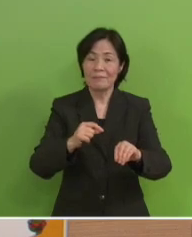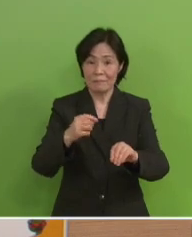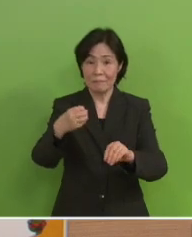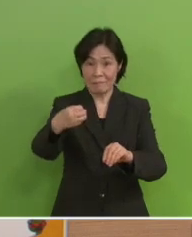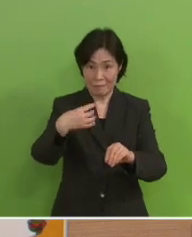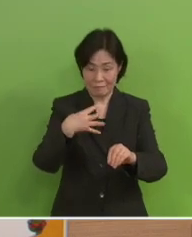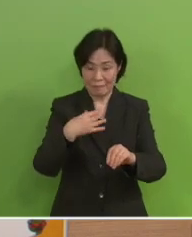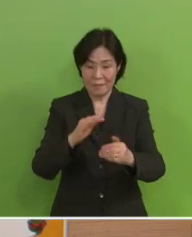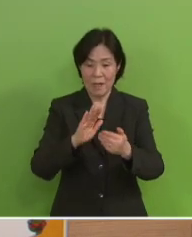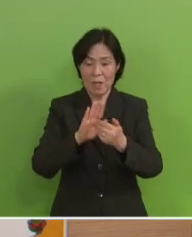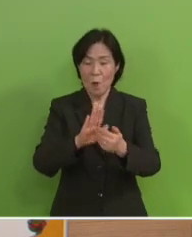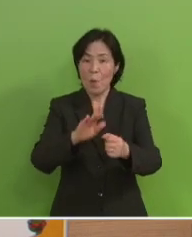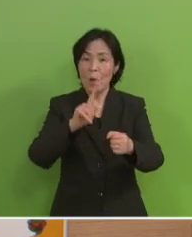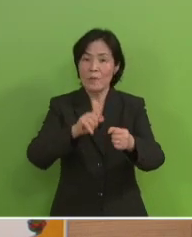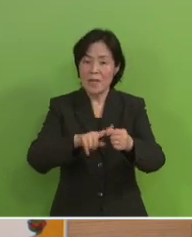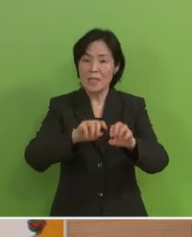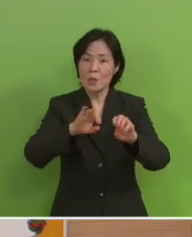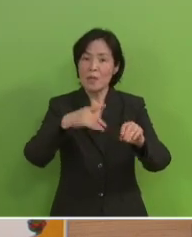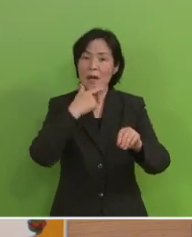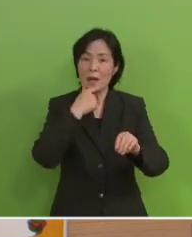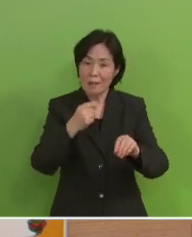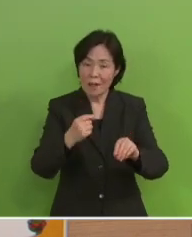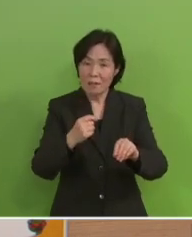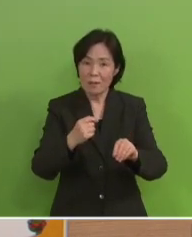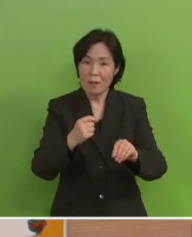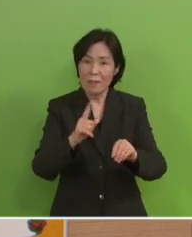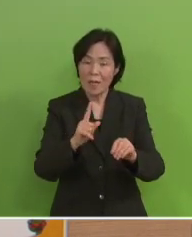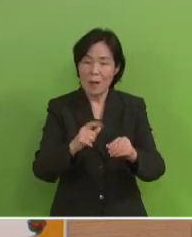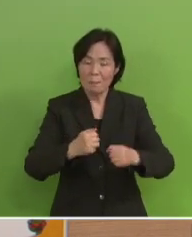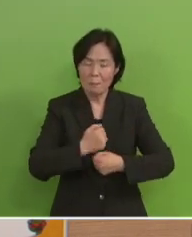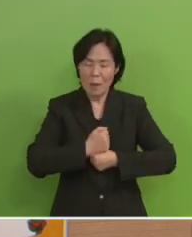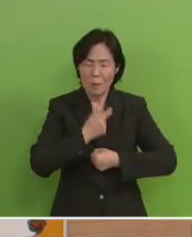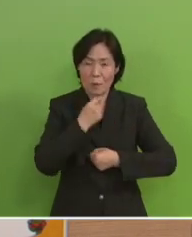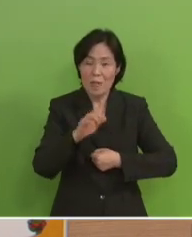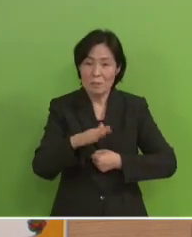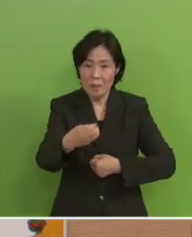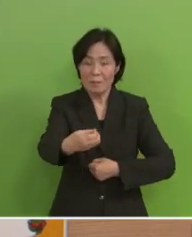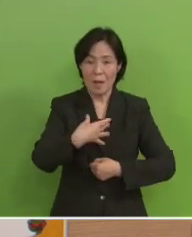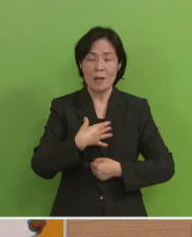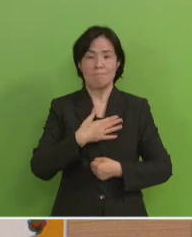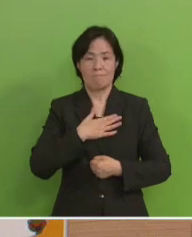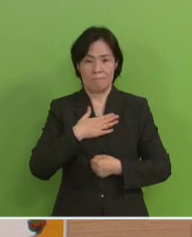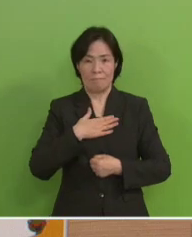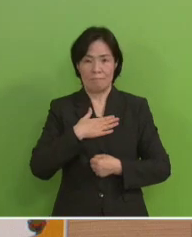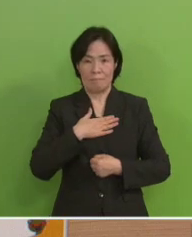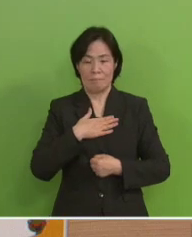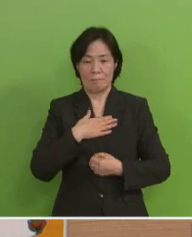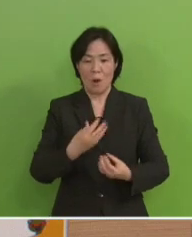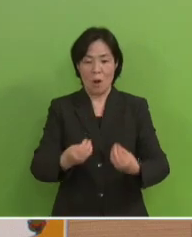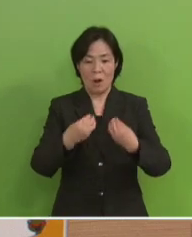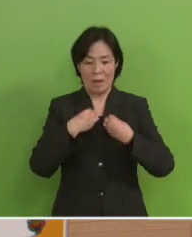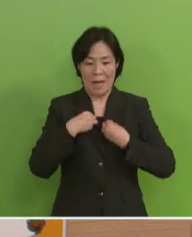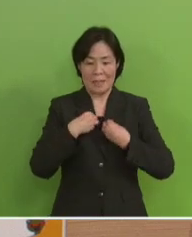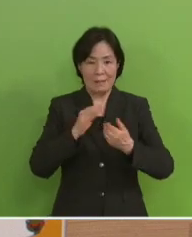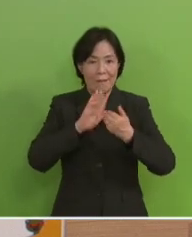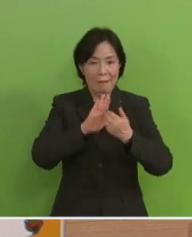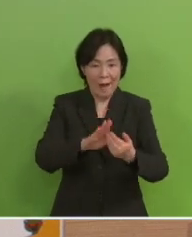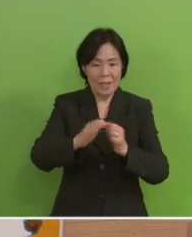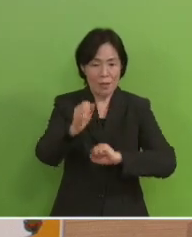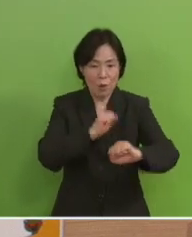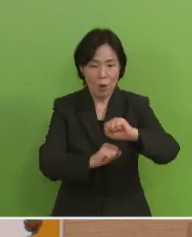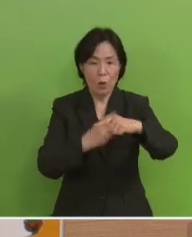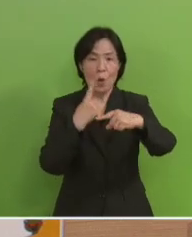こういうことを呼びかけたい場合はこれを遵守してもらいたいとそうですねあの幹線階講堂+それからちょっとでも